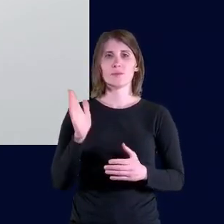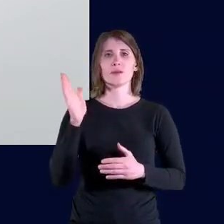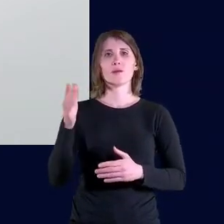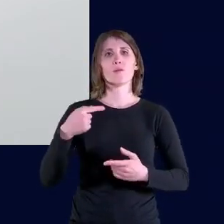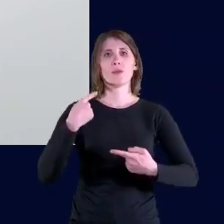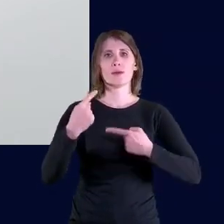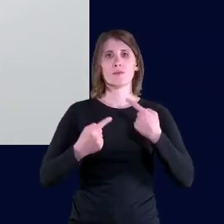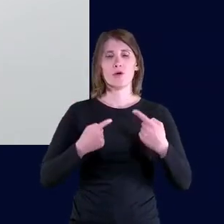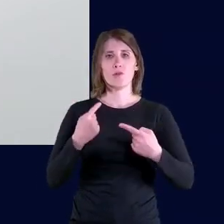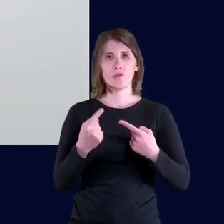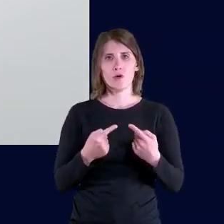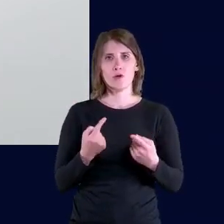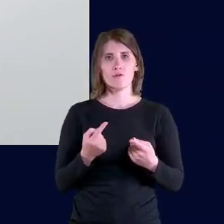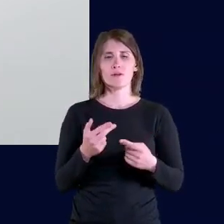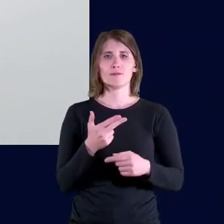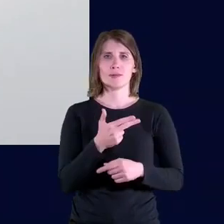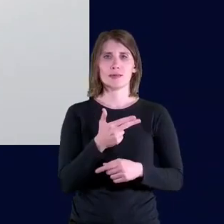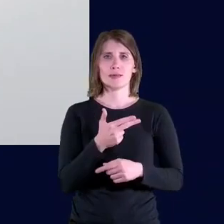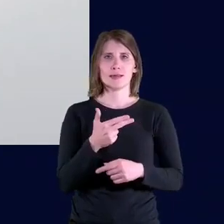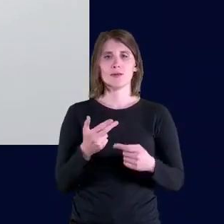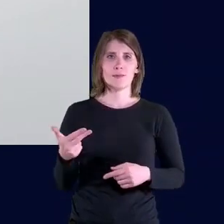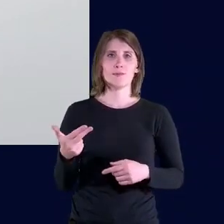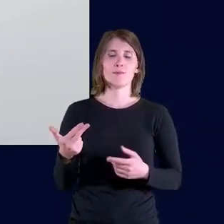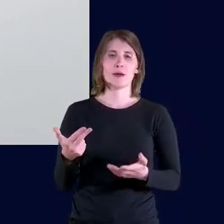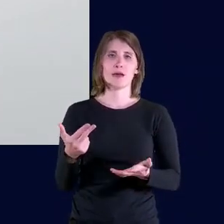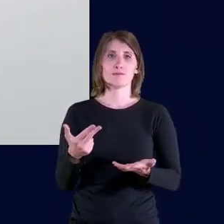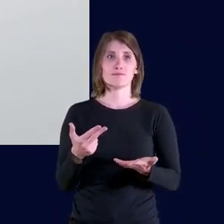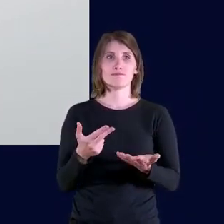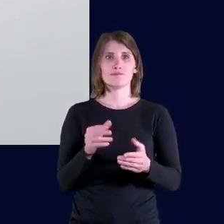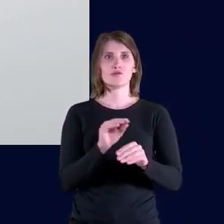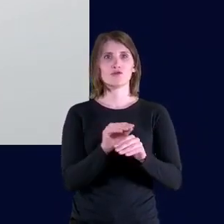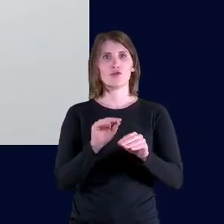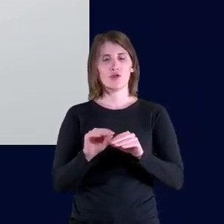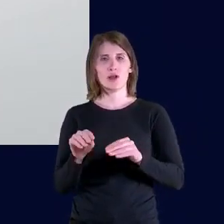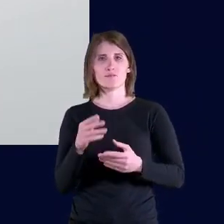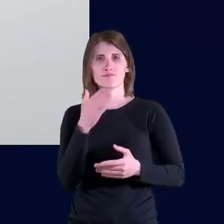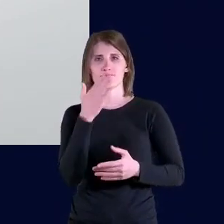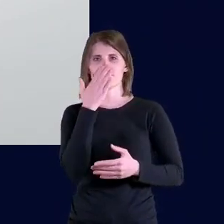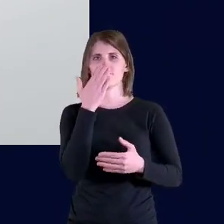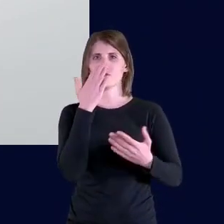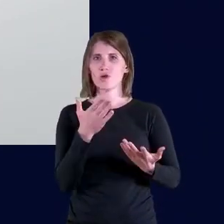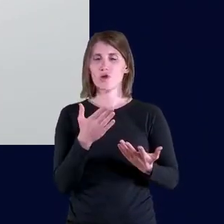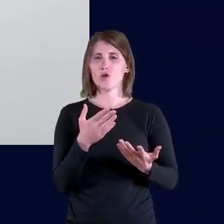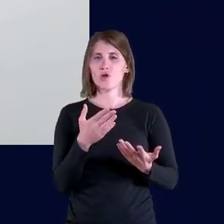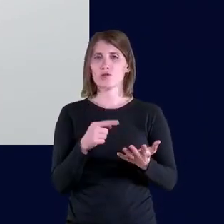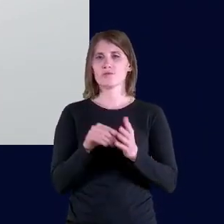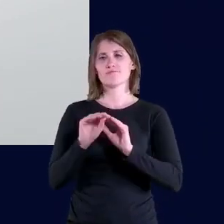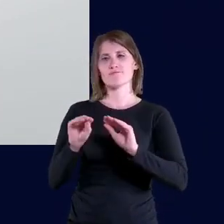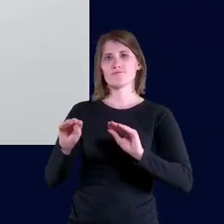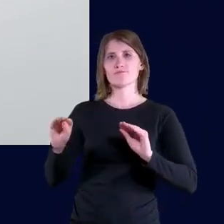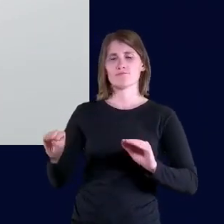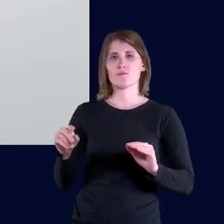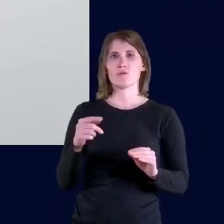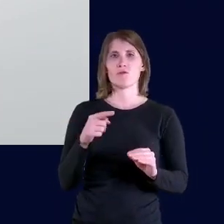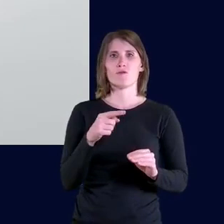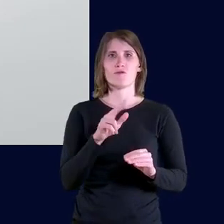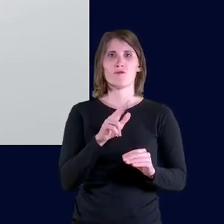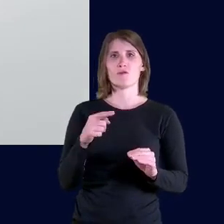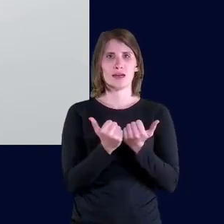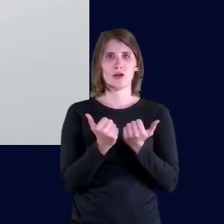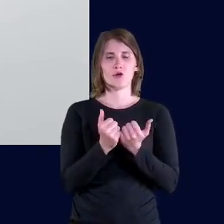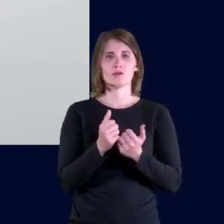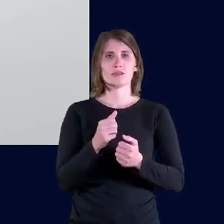oczywiście do omówienia tego jak wygląda w praktyce szkolenie z otwartych zasobów naukowych w Krakowskiej Akademii